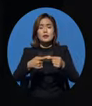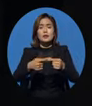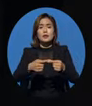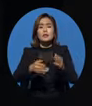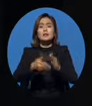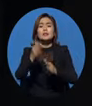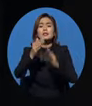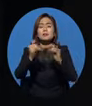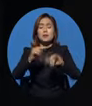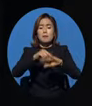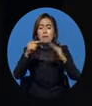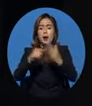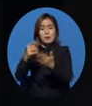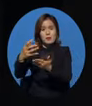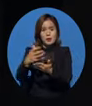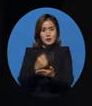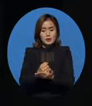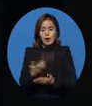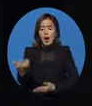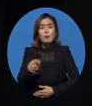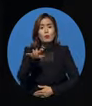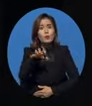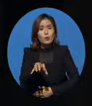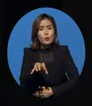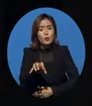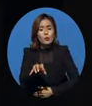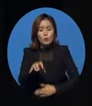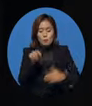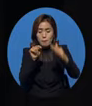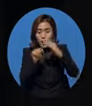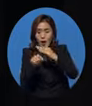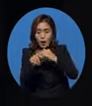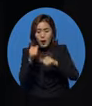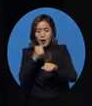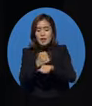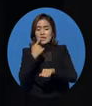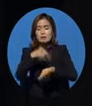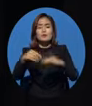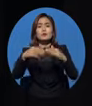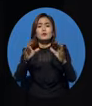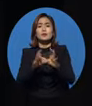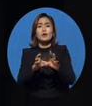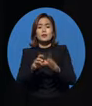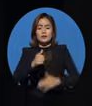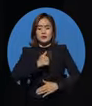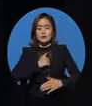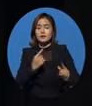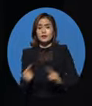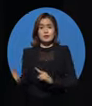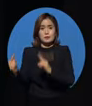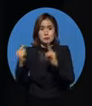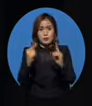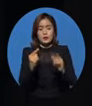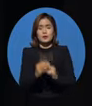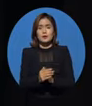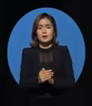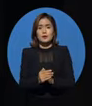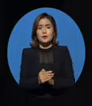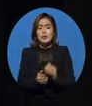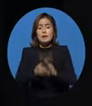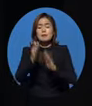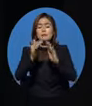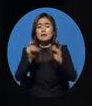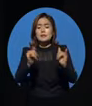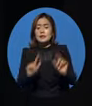하겠읍니다 국민 익 아픈 뭐 그것을 중심으로 해서 민주당의 정체성을 강화에 가겠습니다 민생을 위한